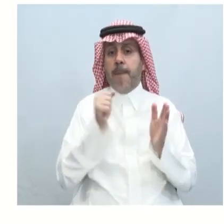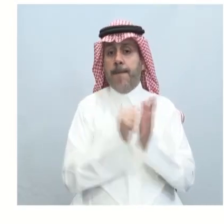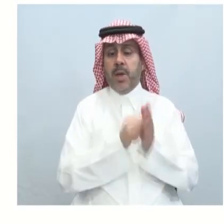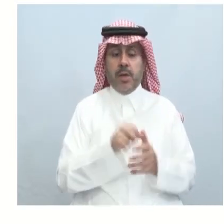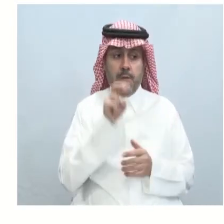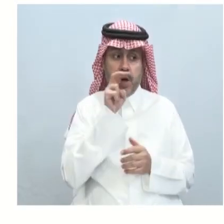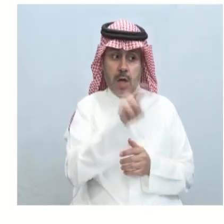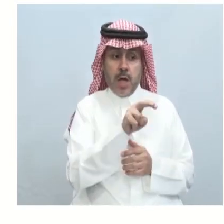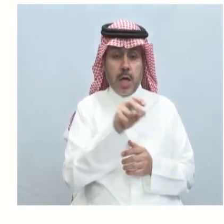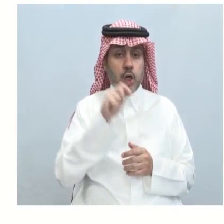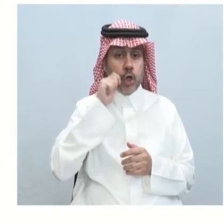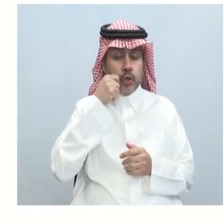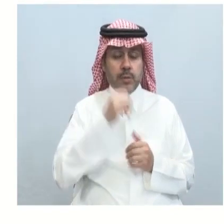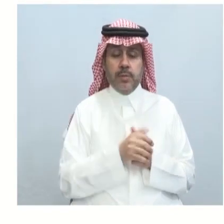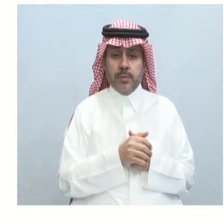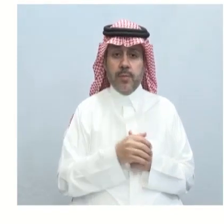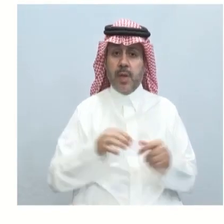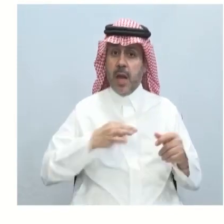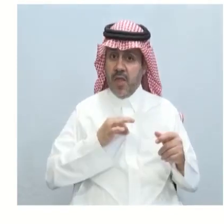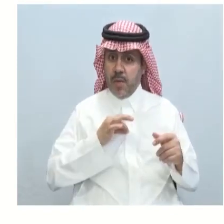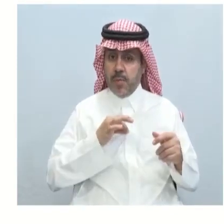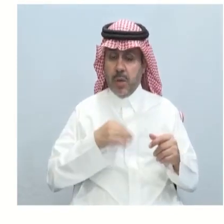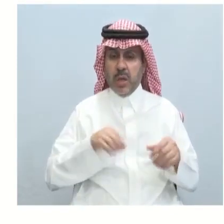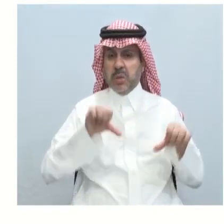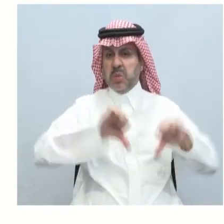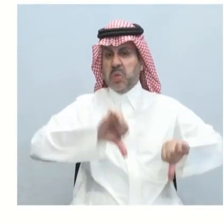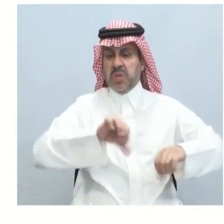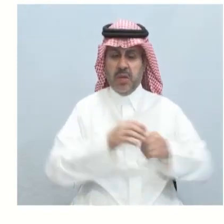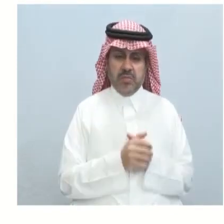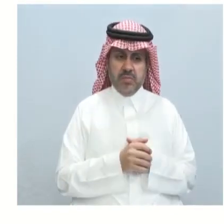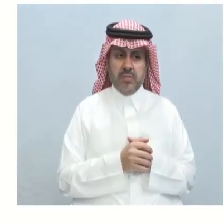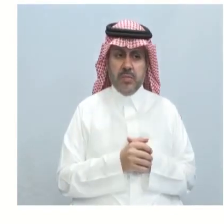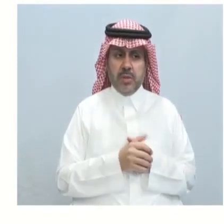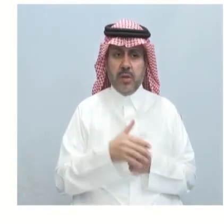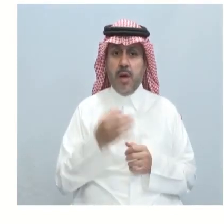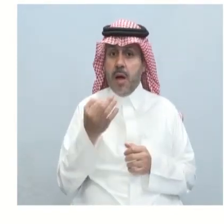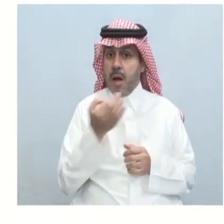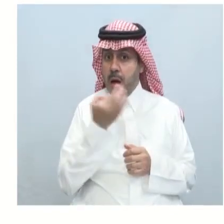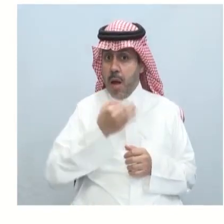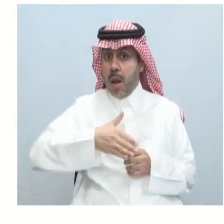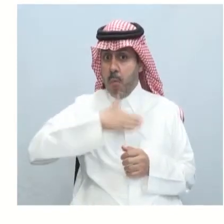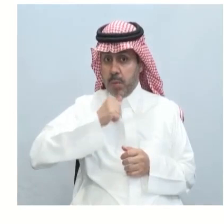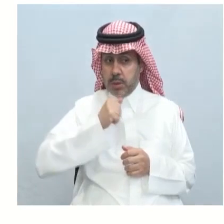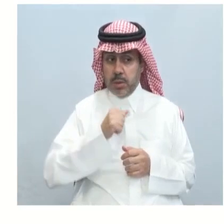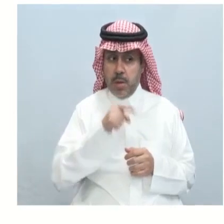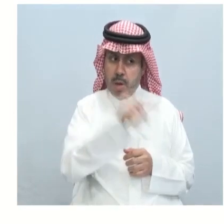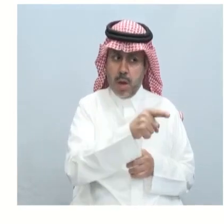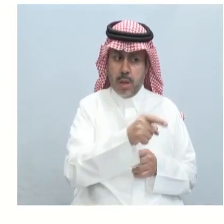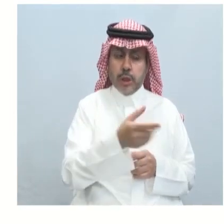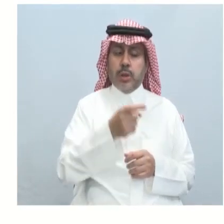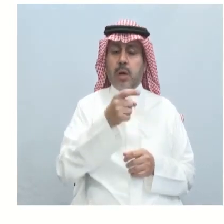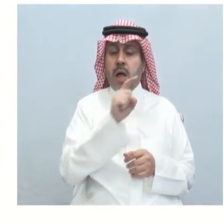فراى رجلا عليه ثياب فقال اما كان